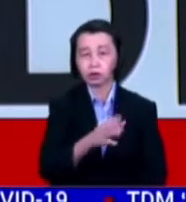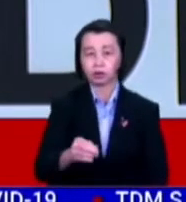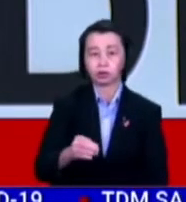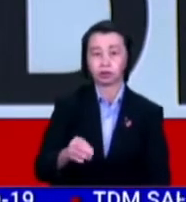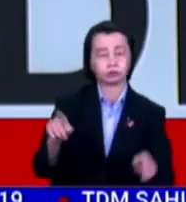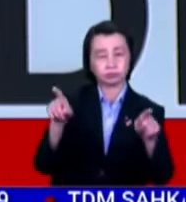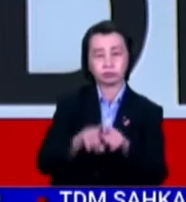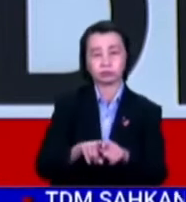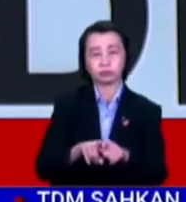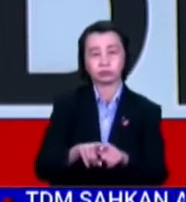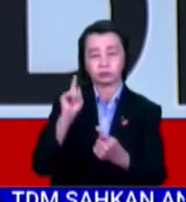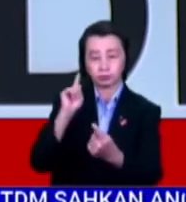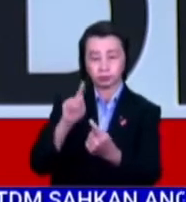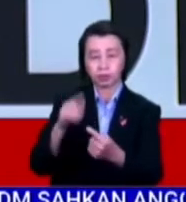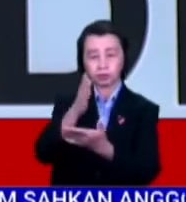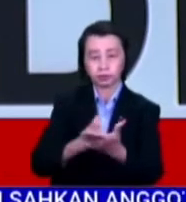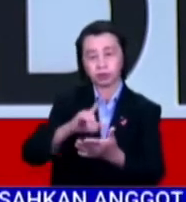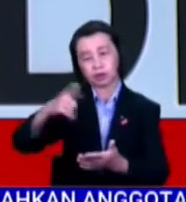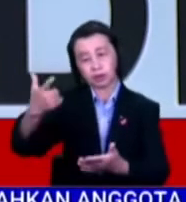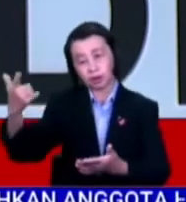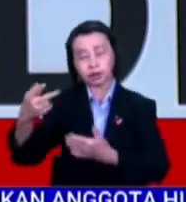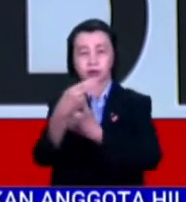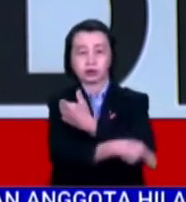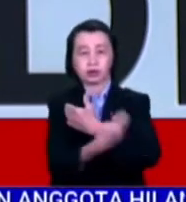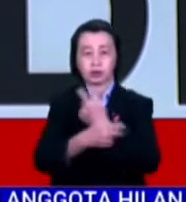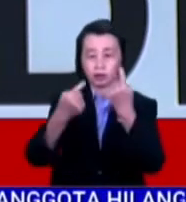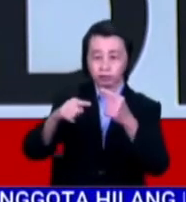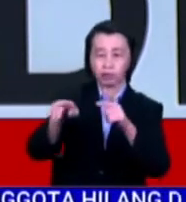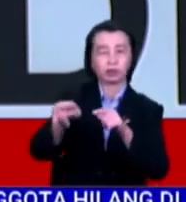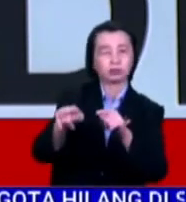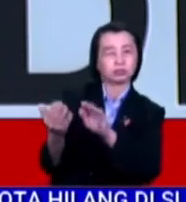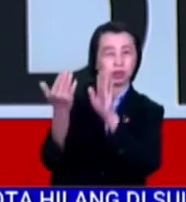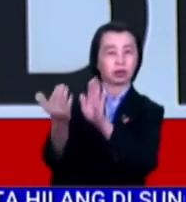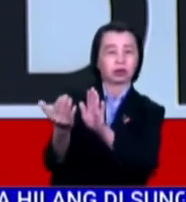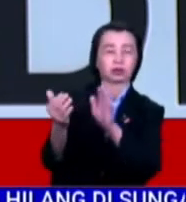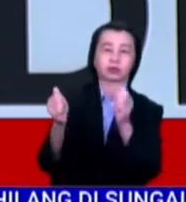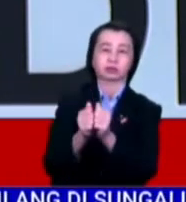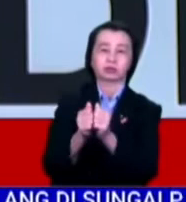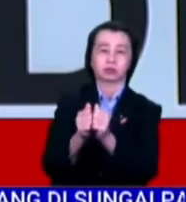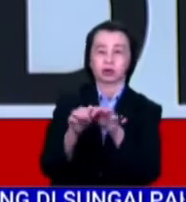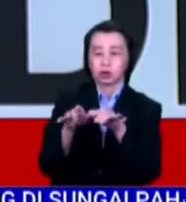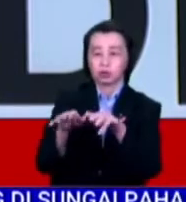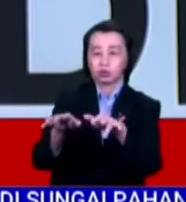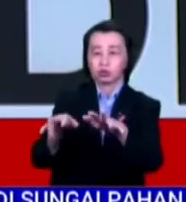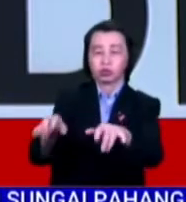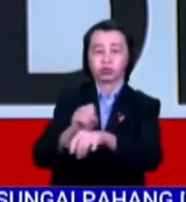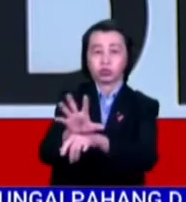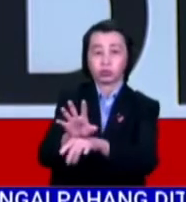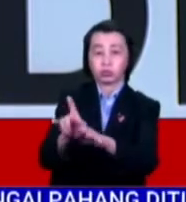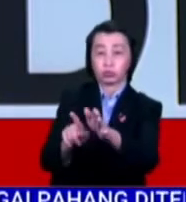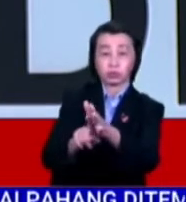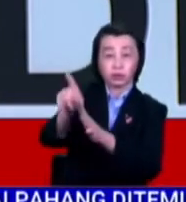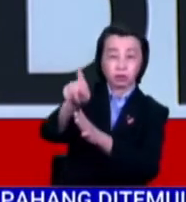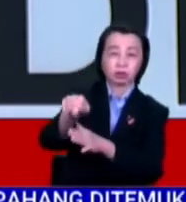intensiti yang sama kepada beberapa negeri yang sedang berhadapan dengan penularan kes yang